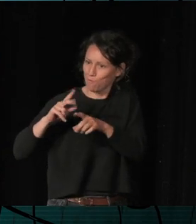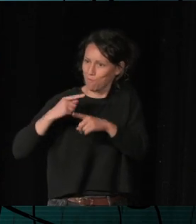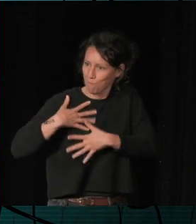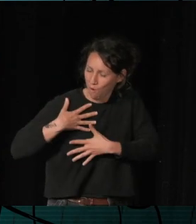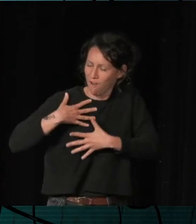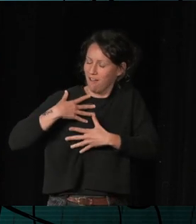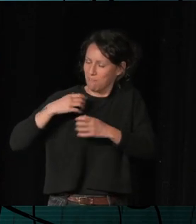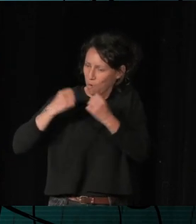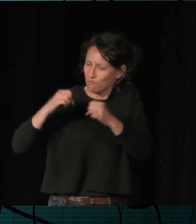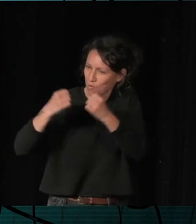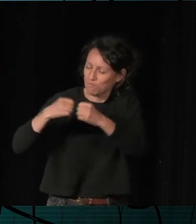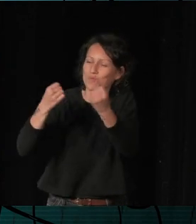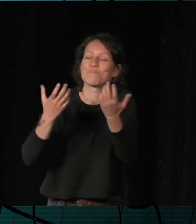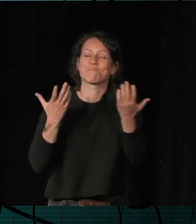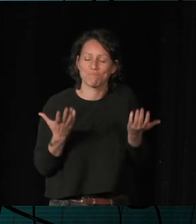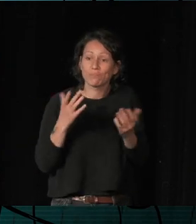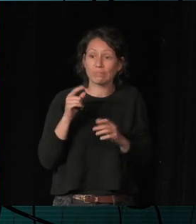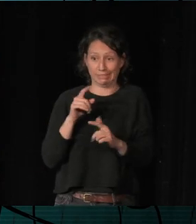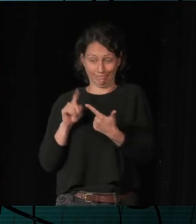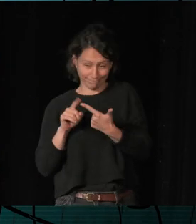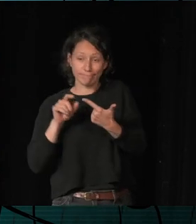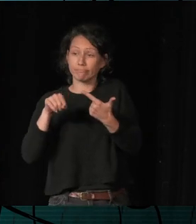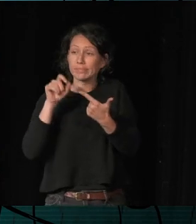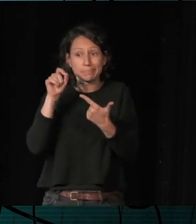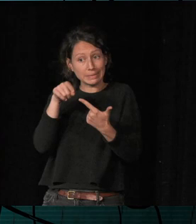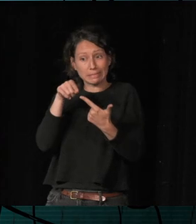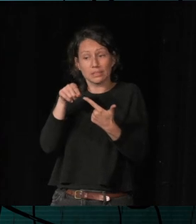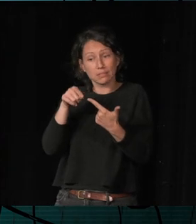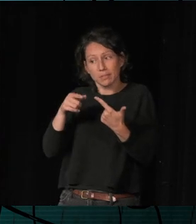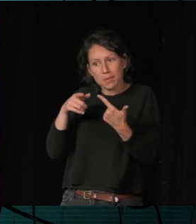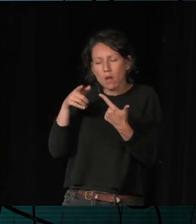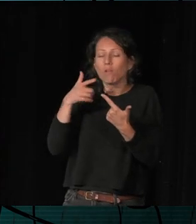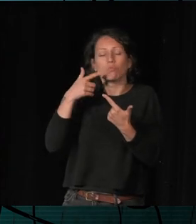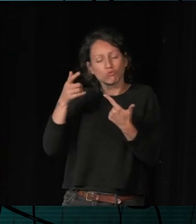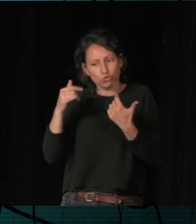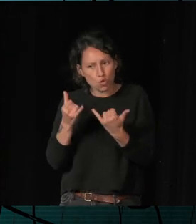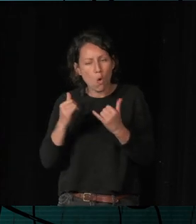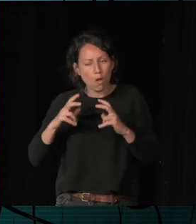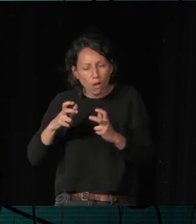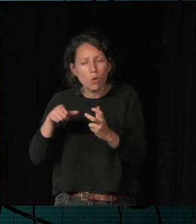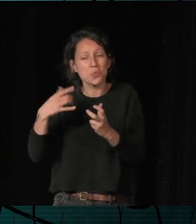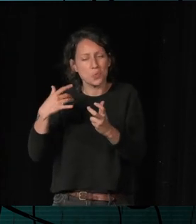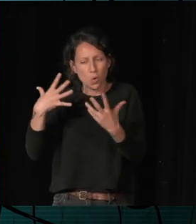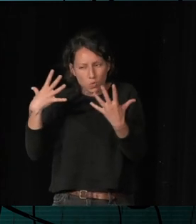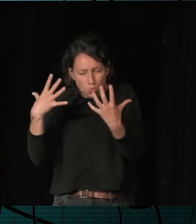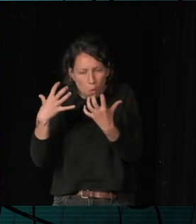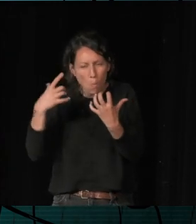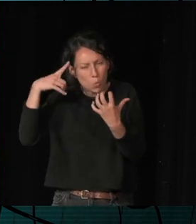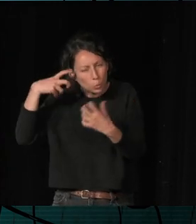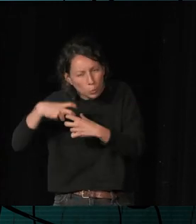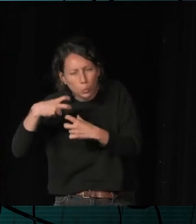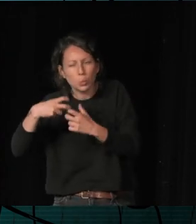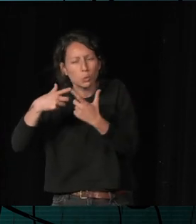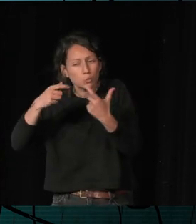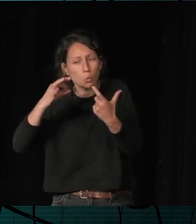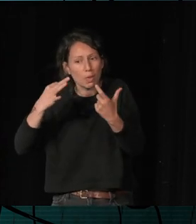dans Décarnation, t'as un petit peu ça aussi, c'est-à-dire que même si le jeu est très largement sombre et difficile à plus d'un égard, il y a